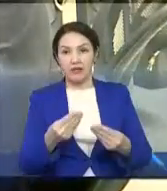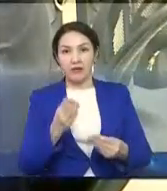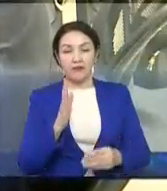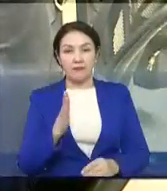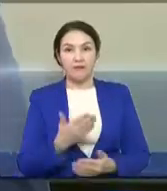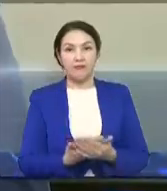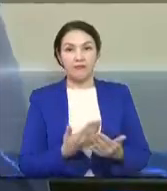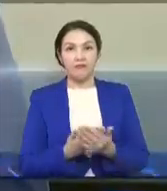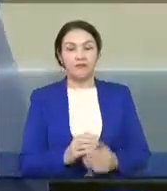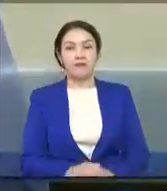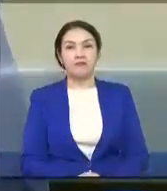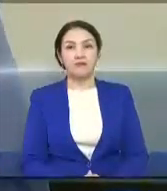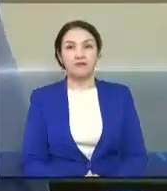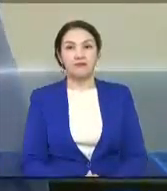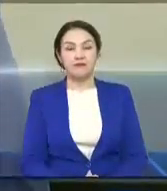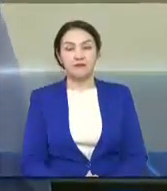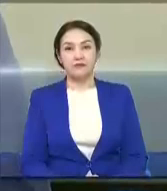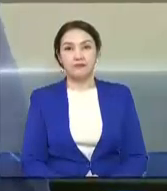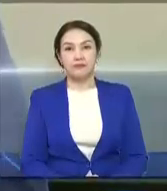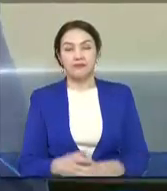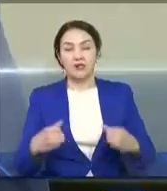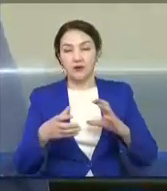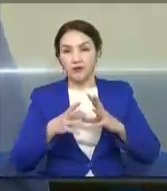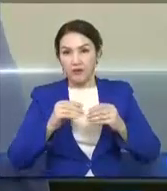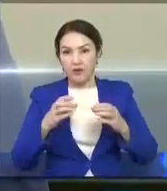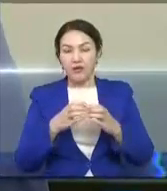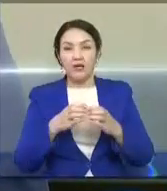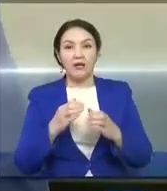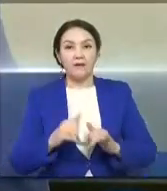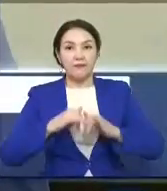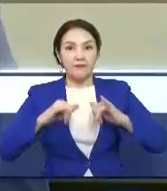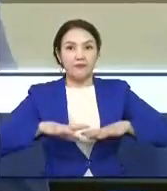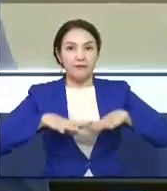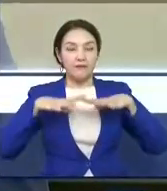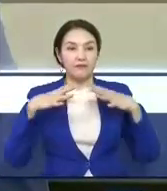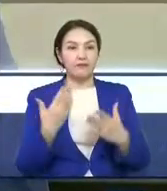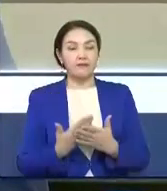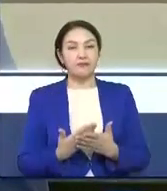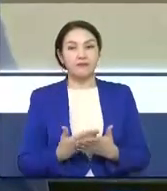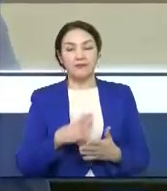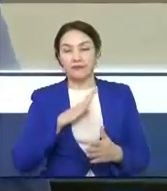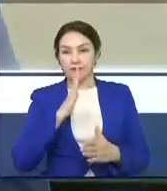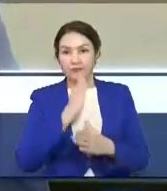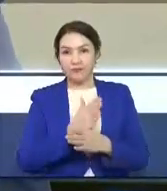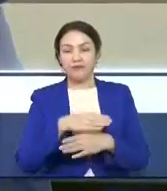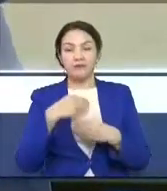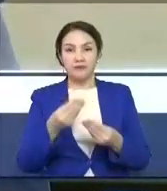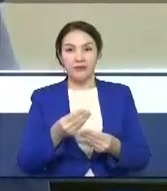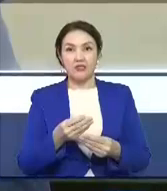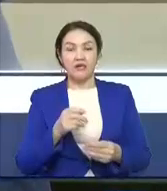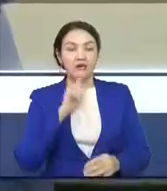арттыруға кеңес берді. Қозғаушы күші қоғамның дамуына үлкен кәнді серпіліс беретін бұл